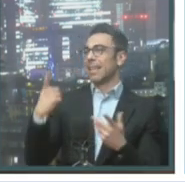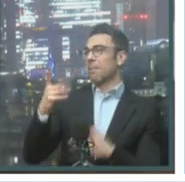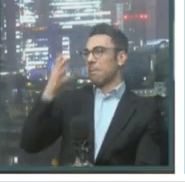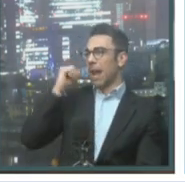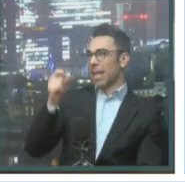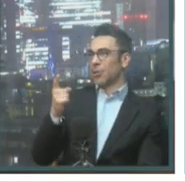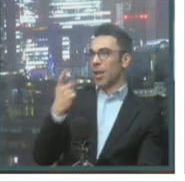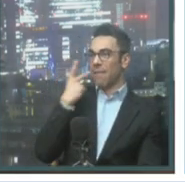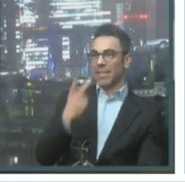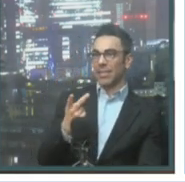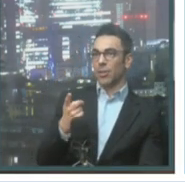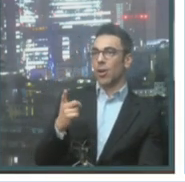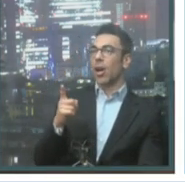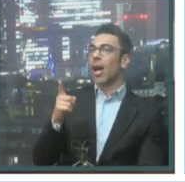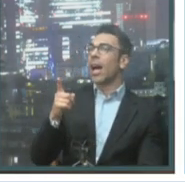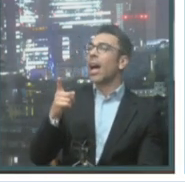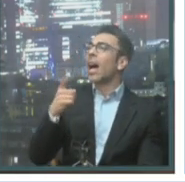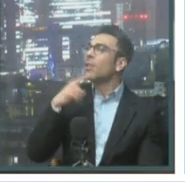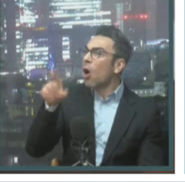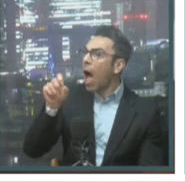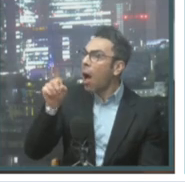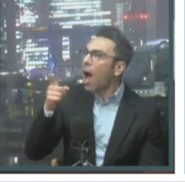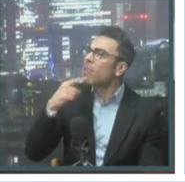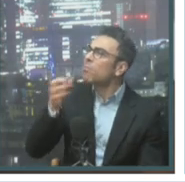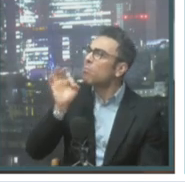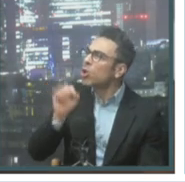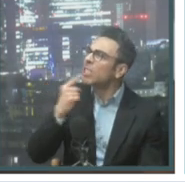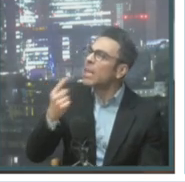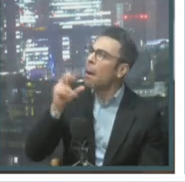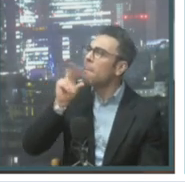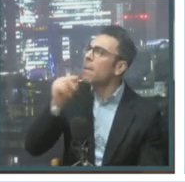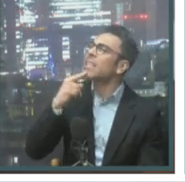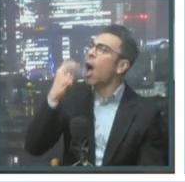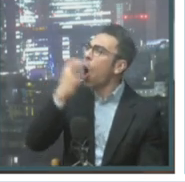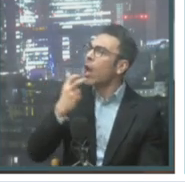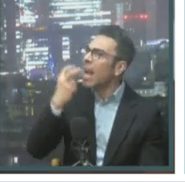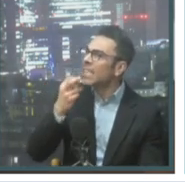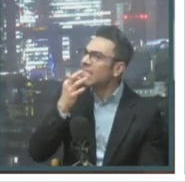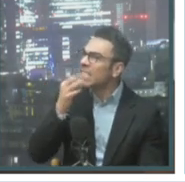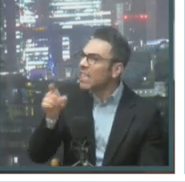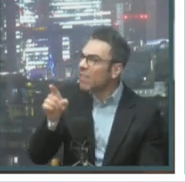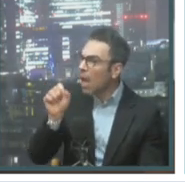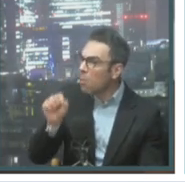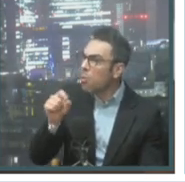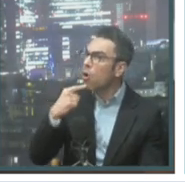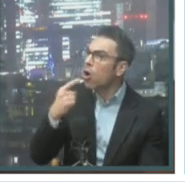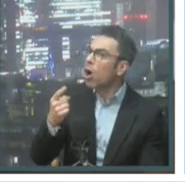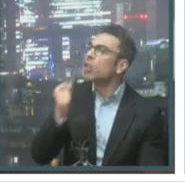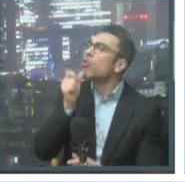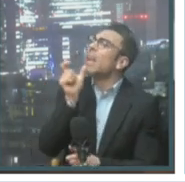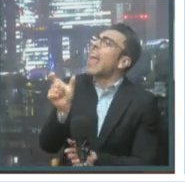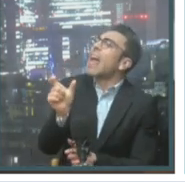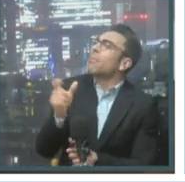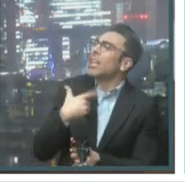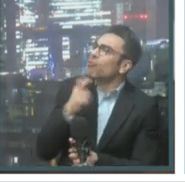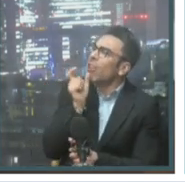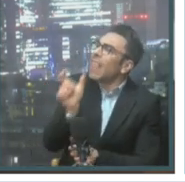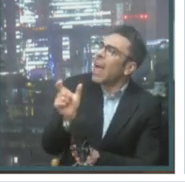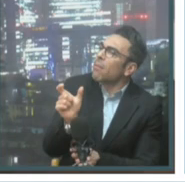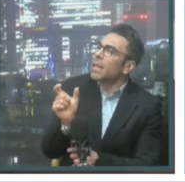non sa anche appunto è anche qui c'è poco calista da mondo posso parlare come si dice anche c'è un termine preciso